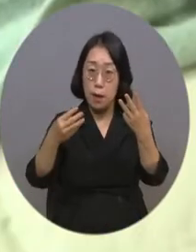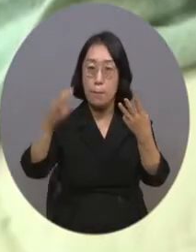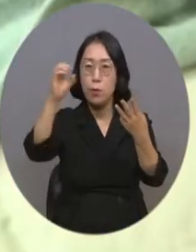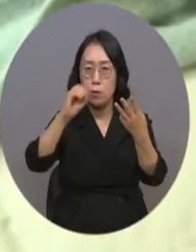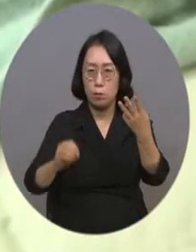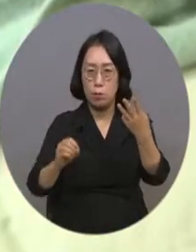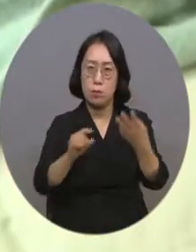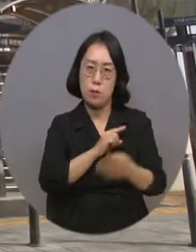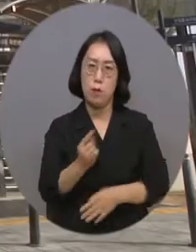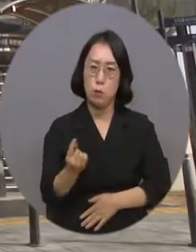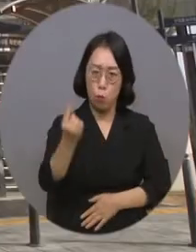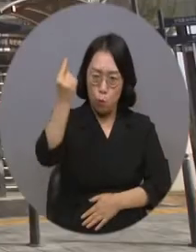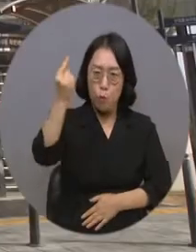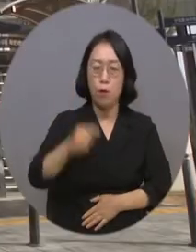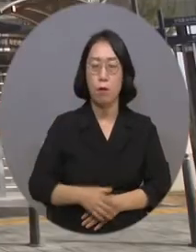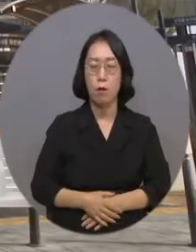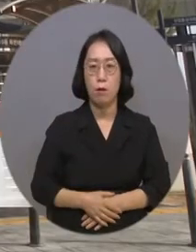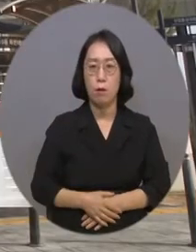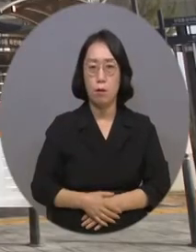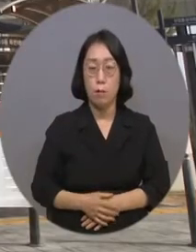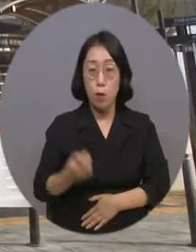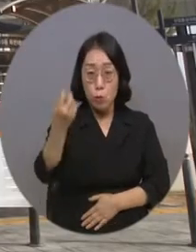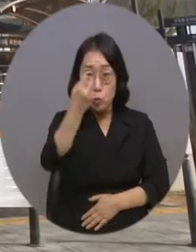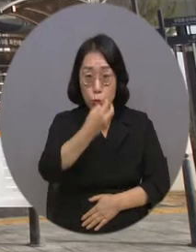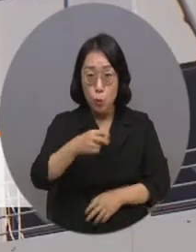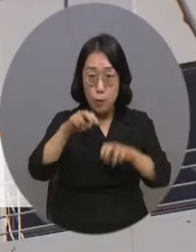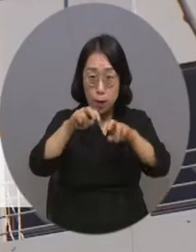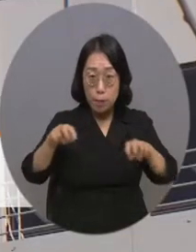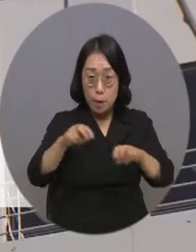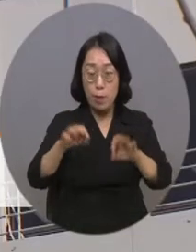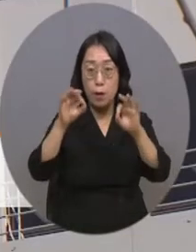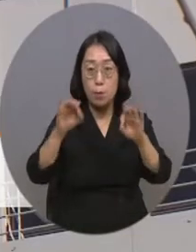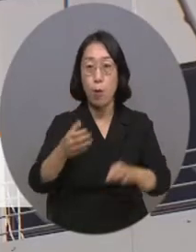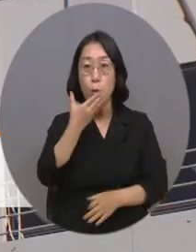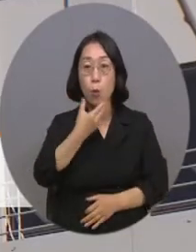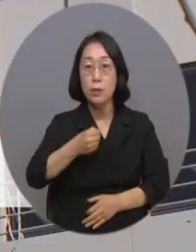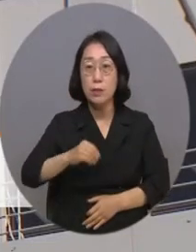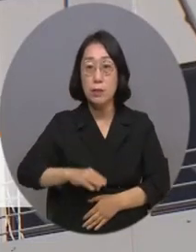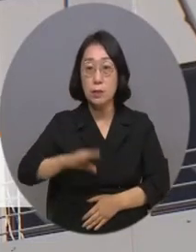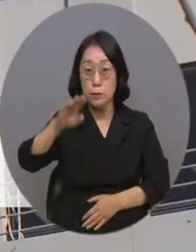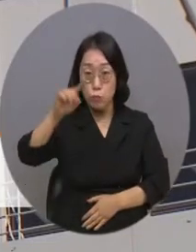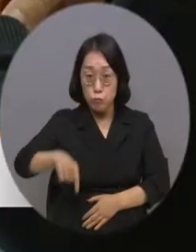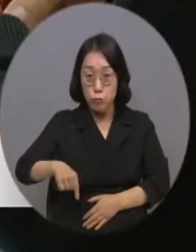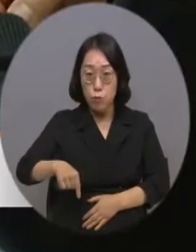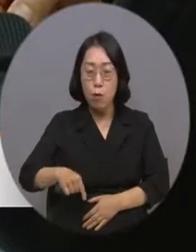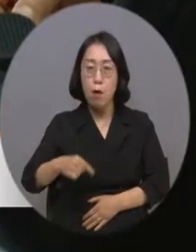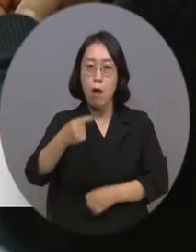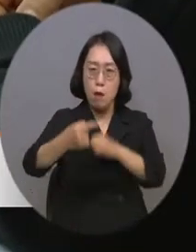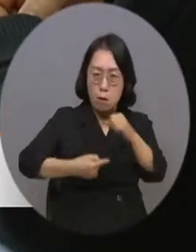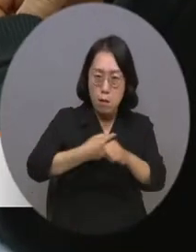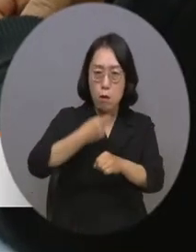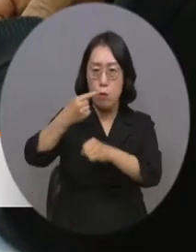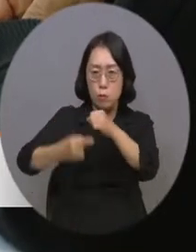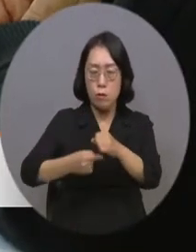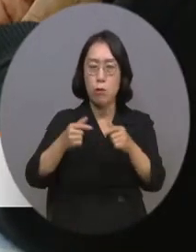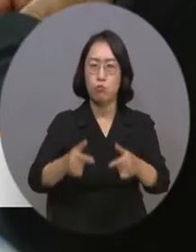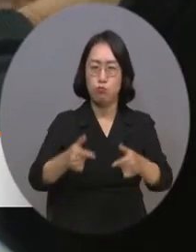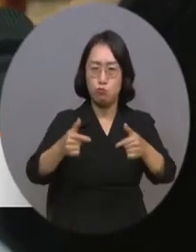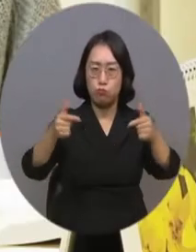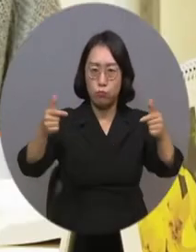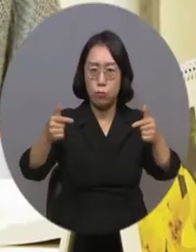높았습니다. 이번 조사에 대해 복지부는 매년 장애인 학대가 증가하고 있음에 심각성을